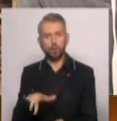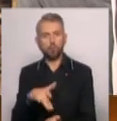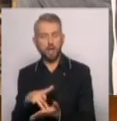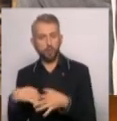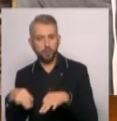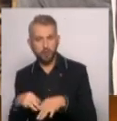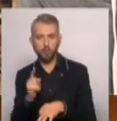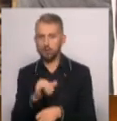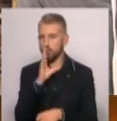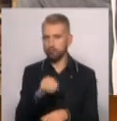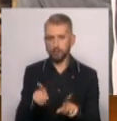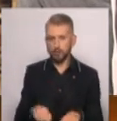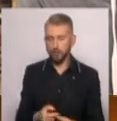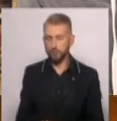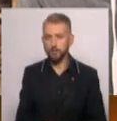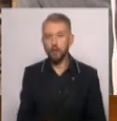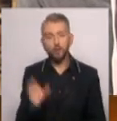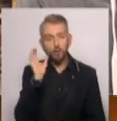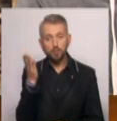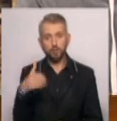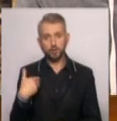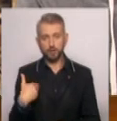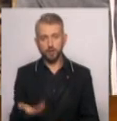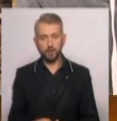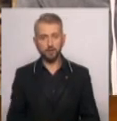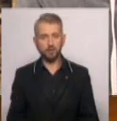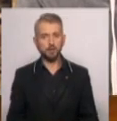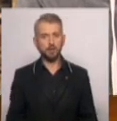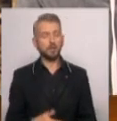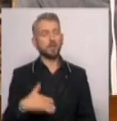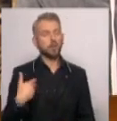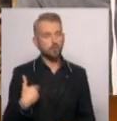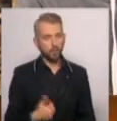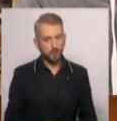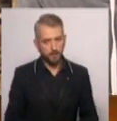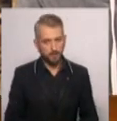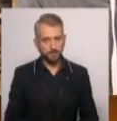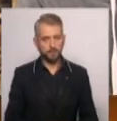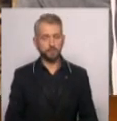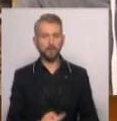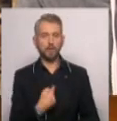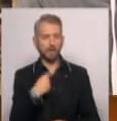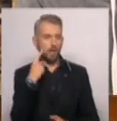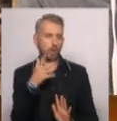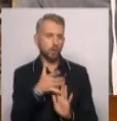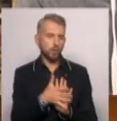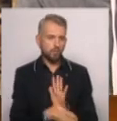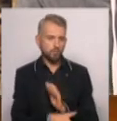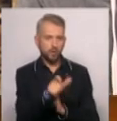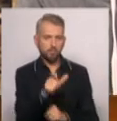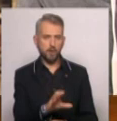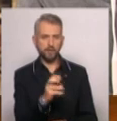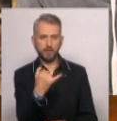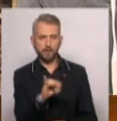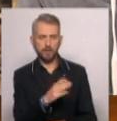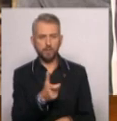але й маршрутних таксі так само. Вас слухаємо. Добрий день. Доброго дня. Добре. Я розумію, хоч пан Сергій не дуже